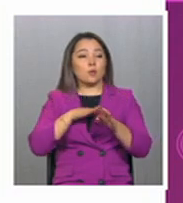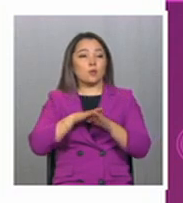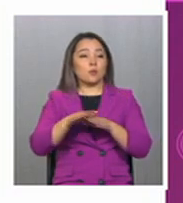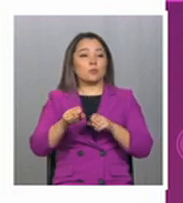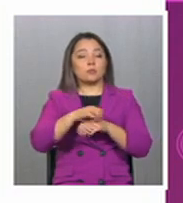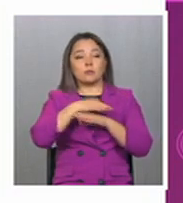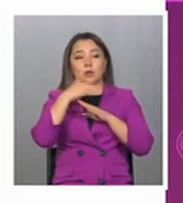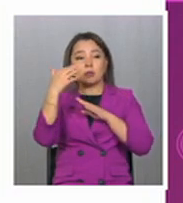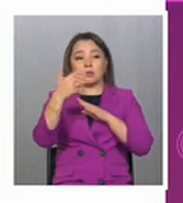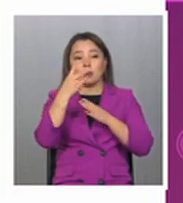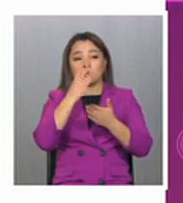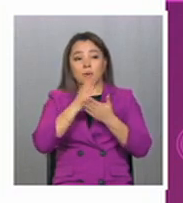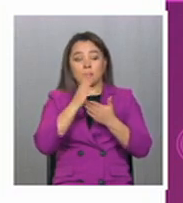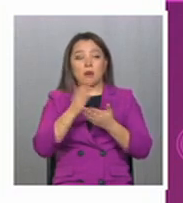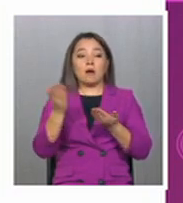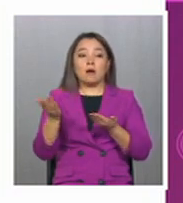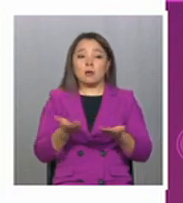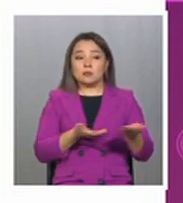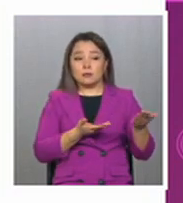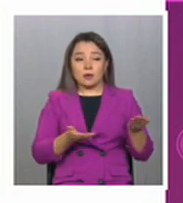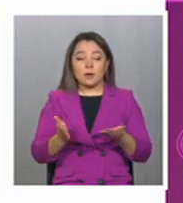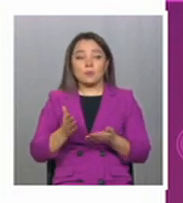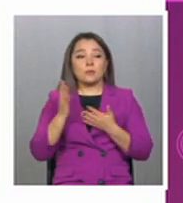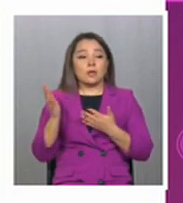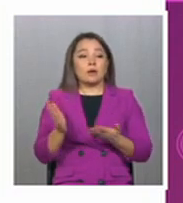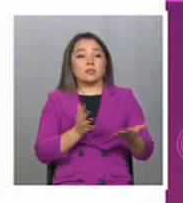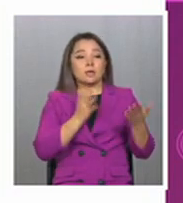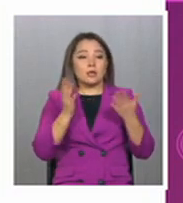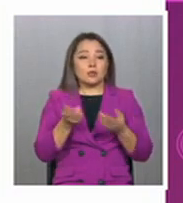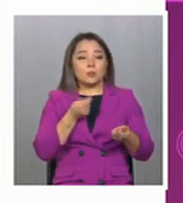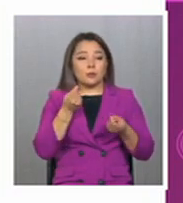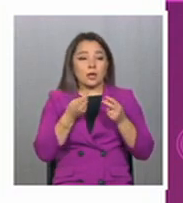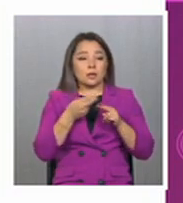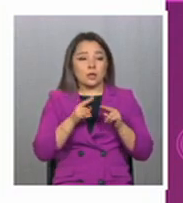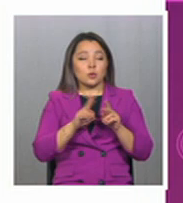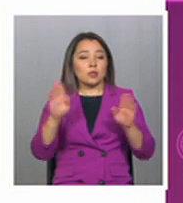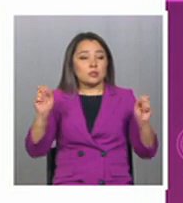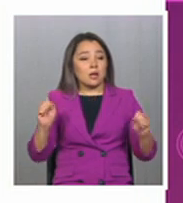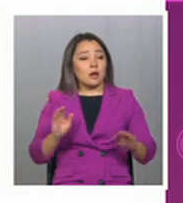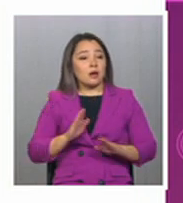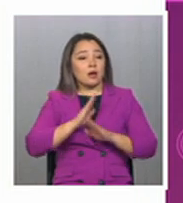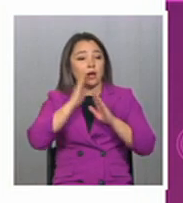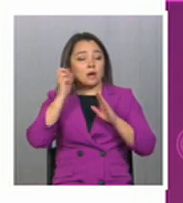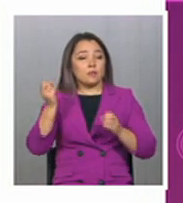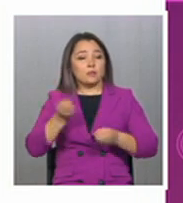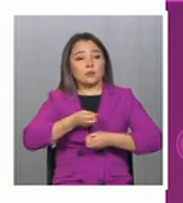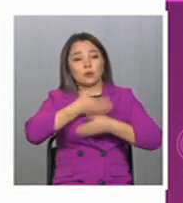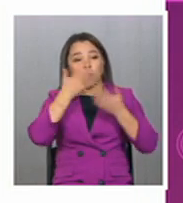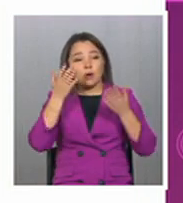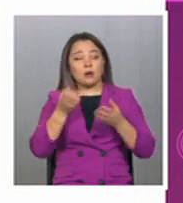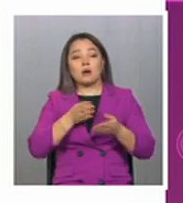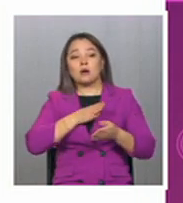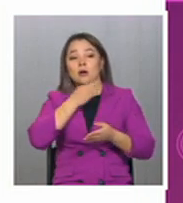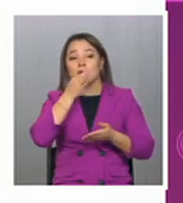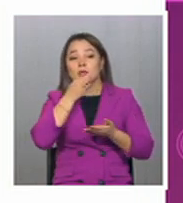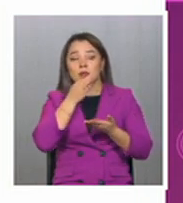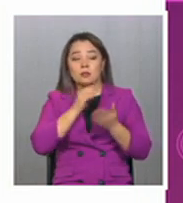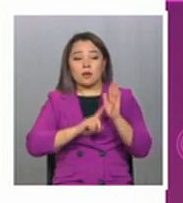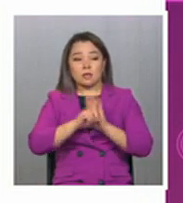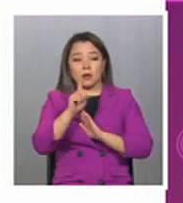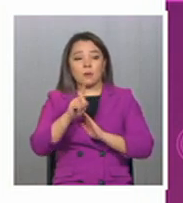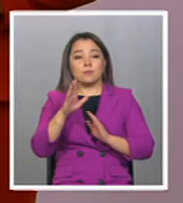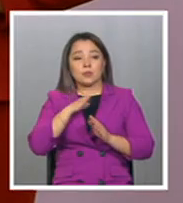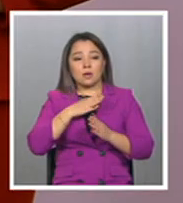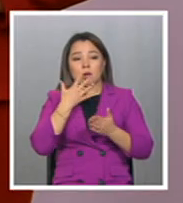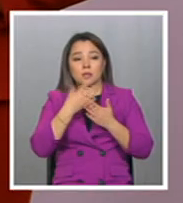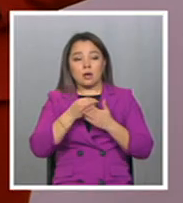қонады. Әлдилейді майда жел, таң нұрланып атады, тербетіліп айнагөл, жерде аунап